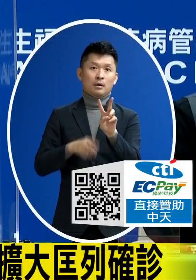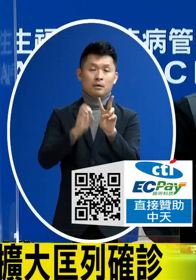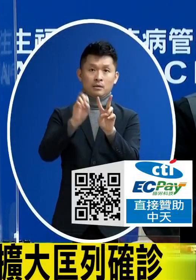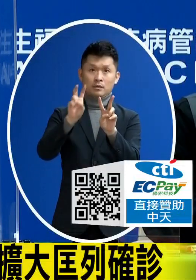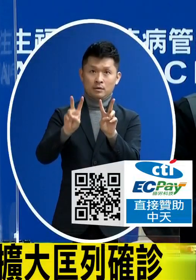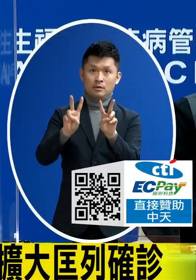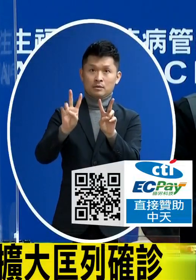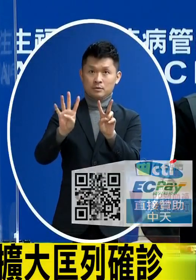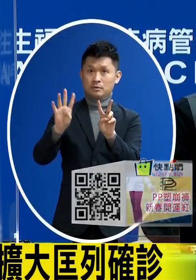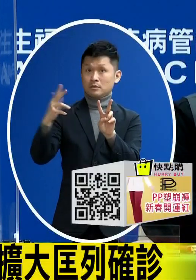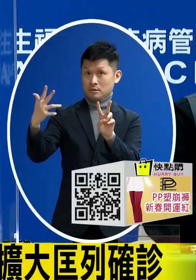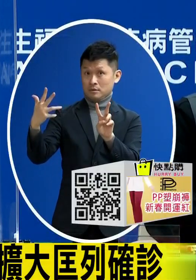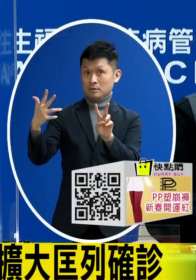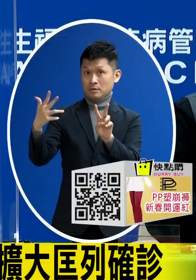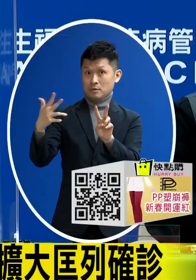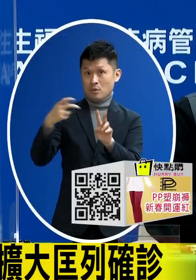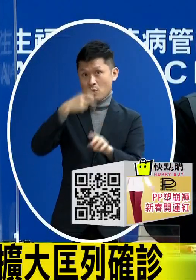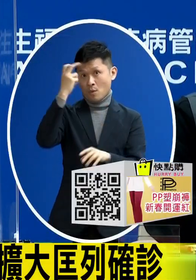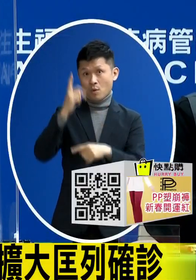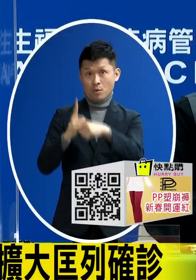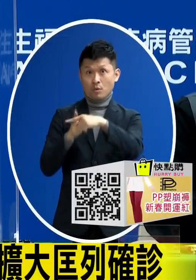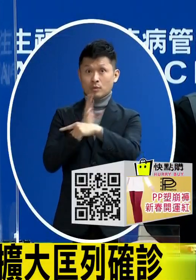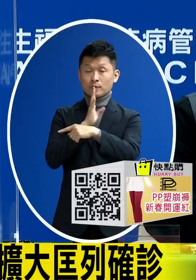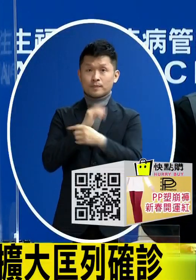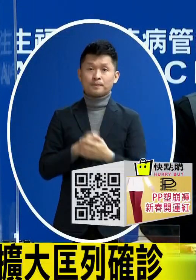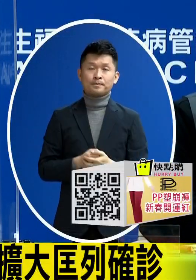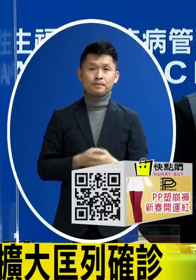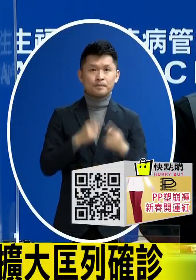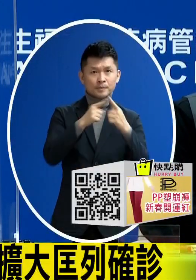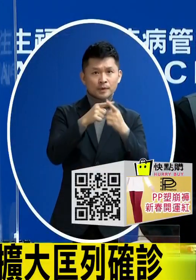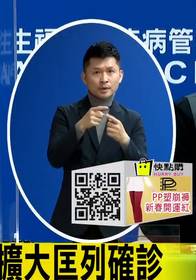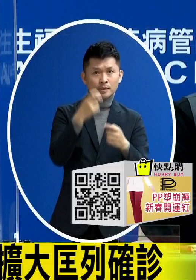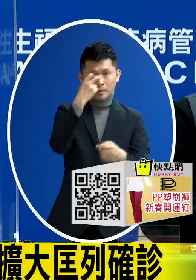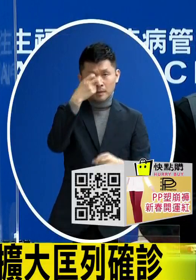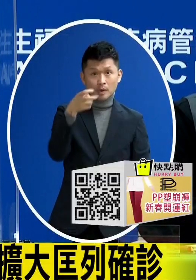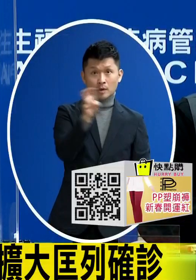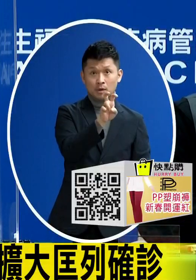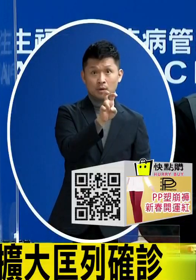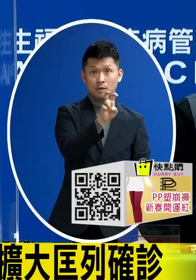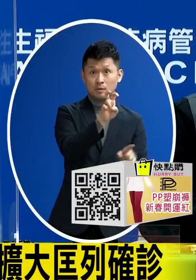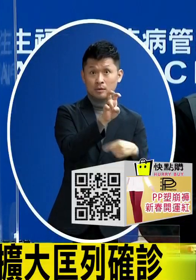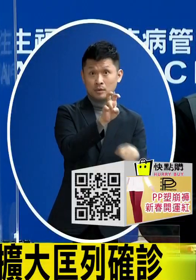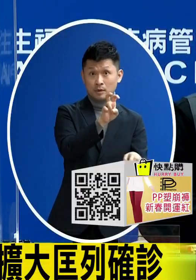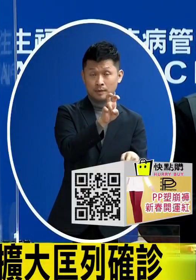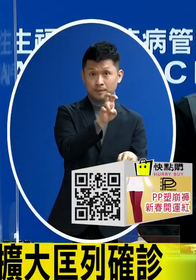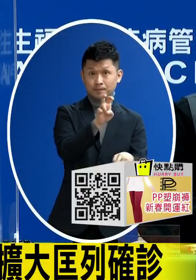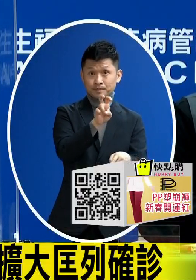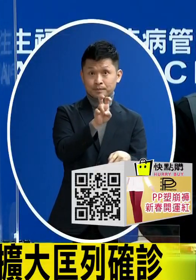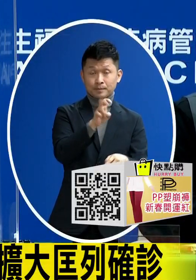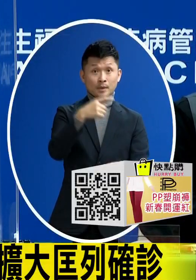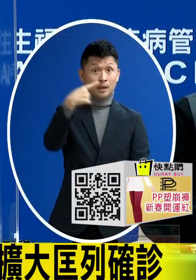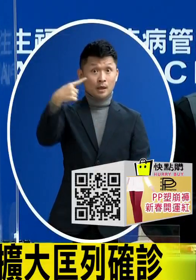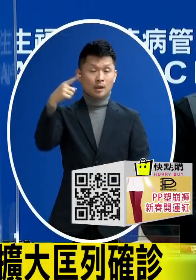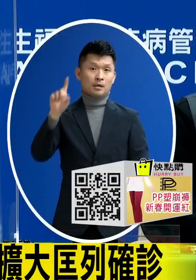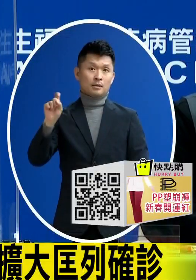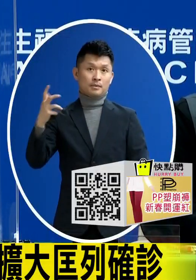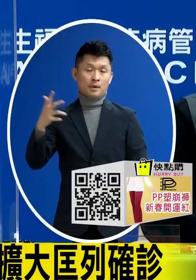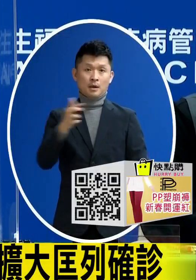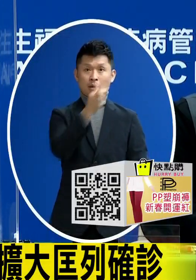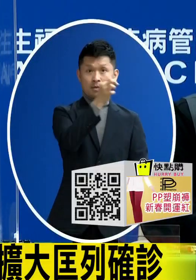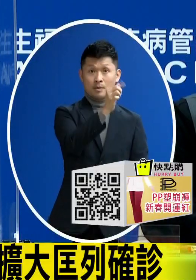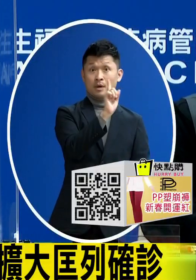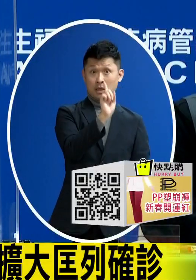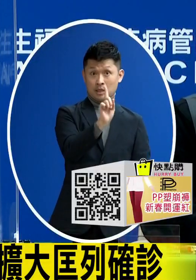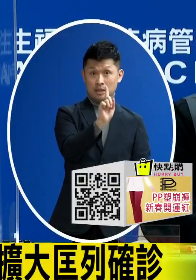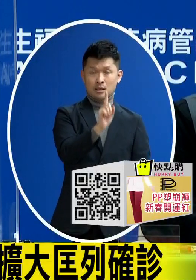那这一波里面他大概验了20个，那18个阴性，那一个阳性，那一个